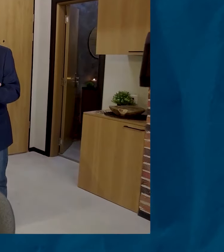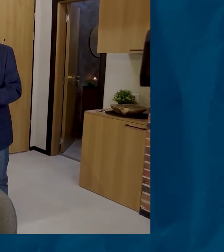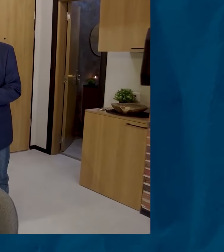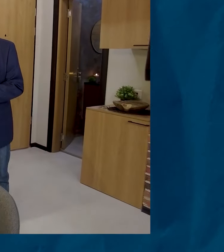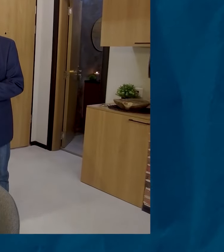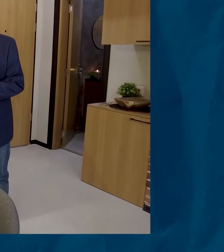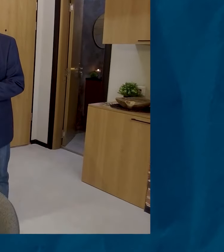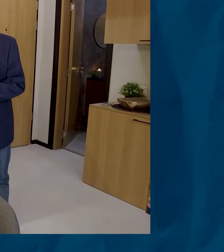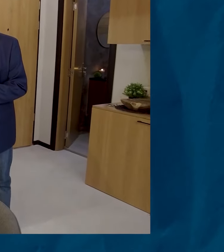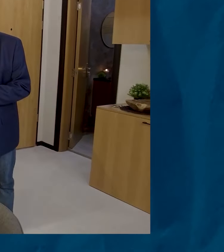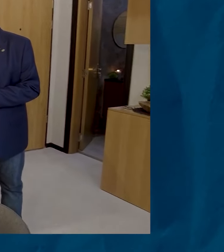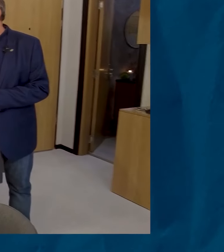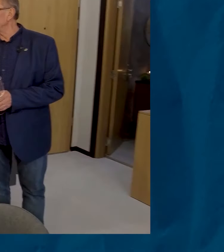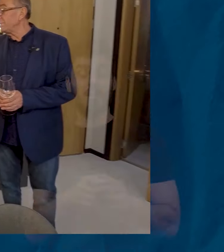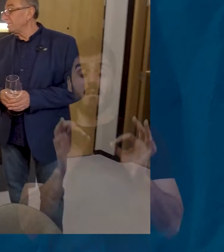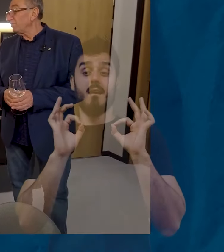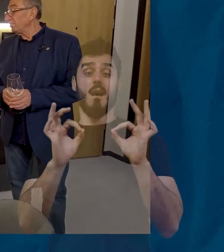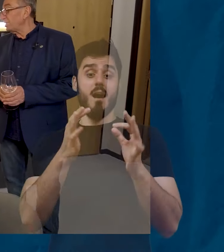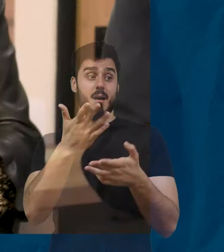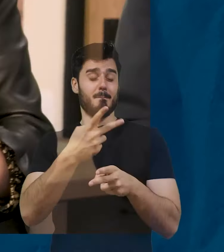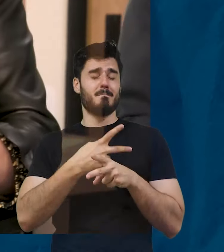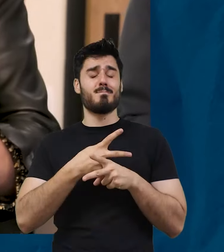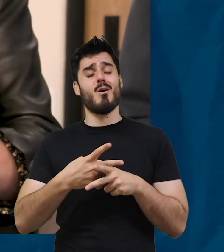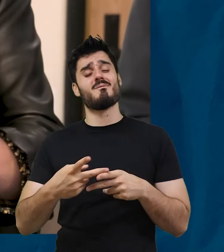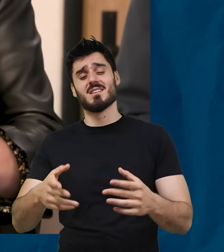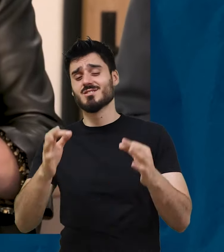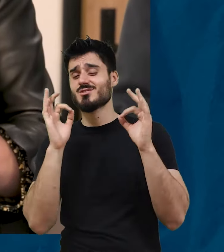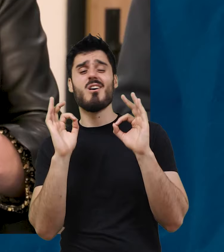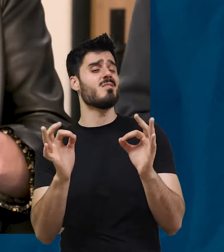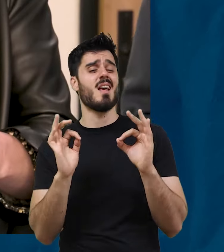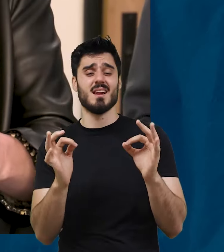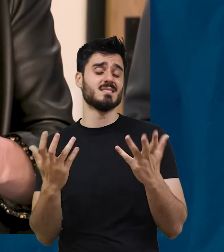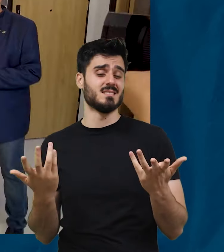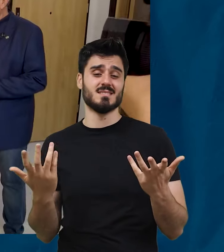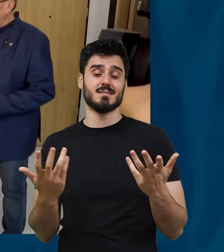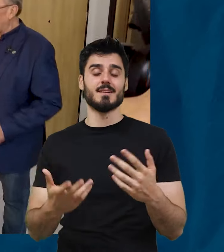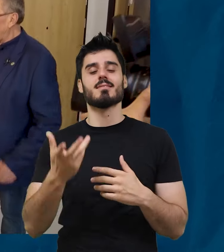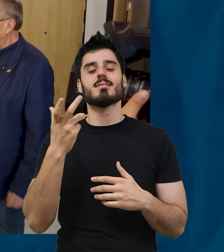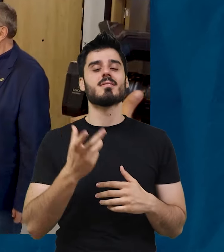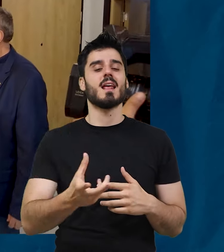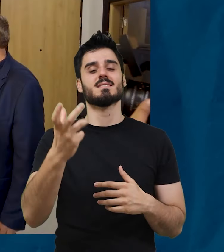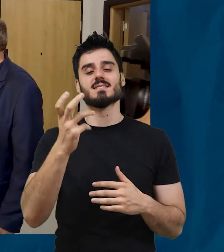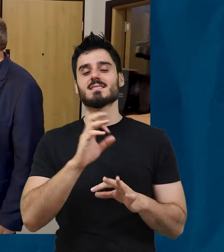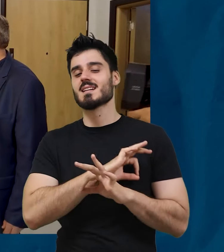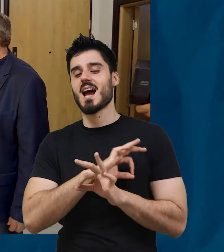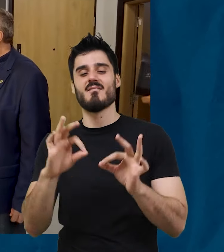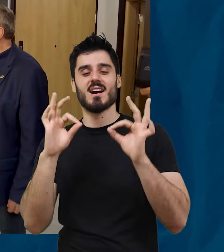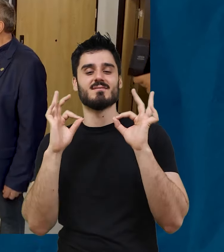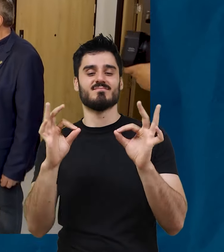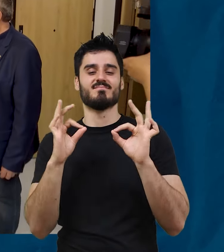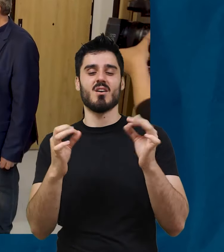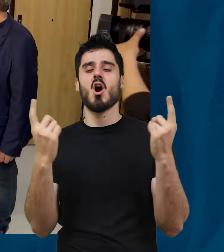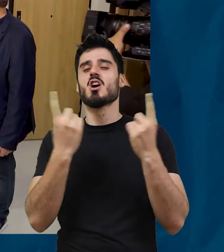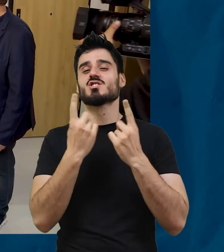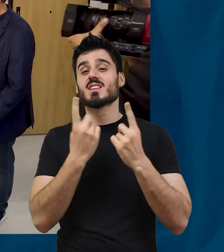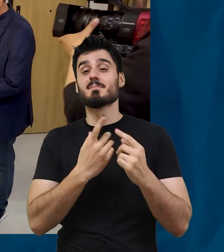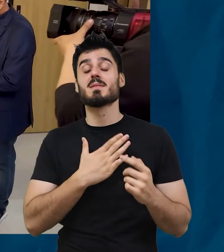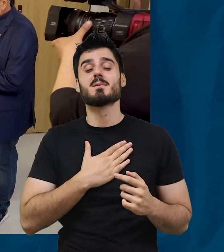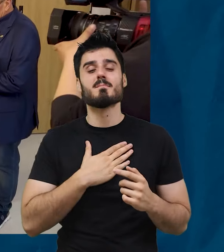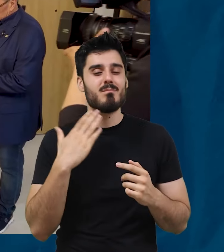Голямо удоволствие. Професионалист си е професионалист. Във всяко едно отношение. На здраве, мили хора! На здраве! Още